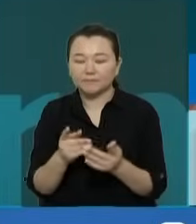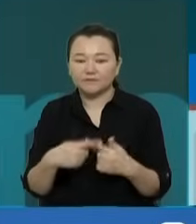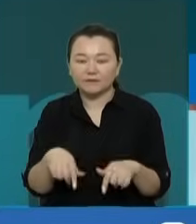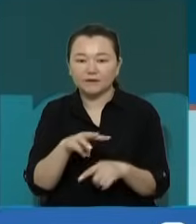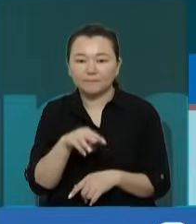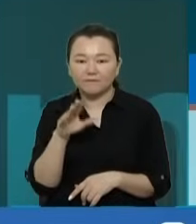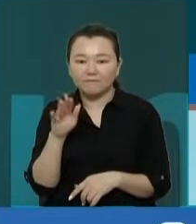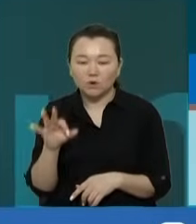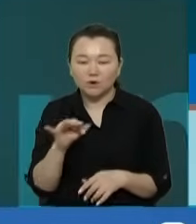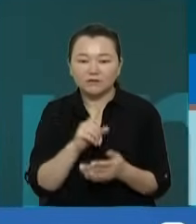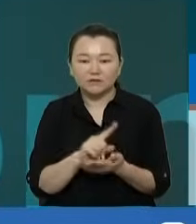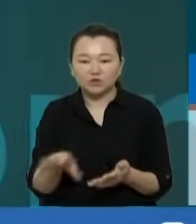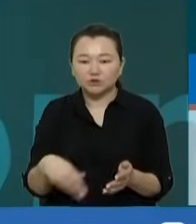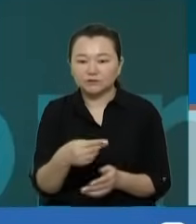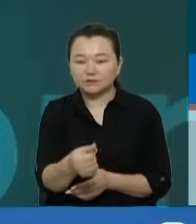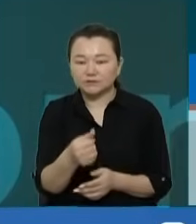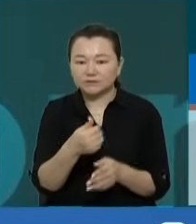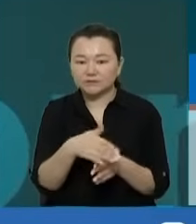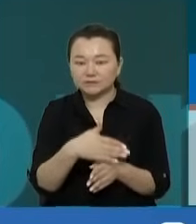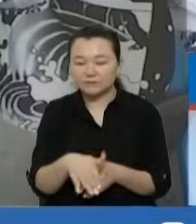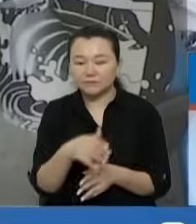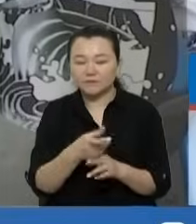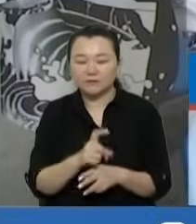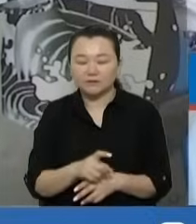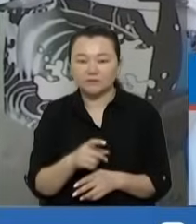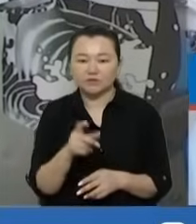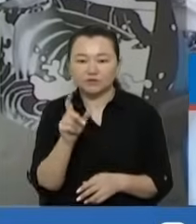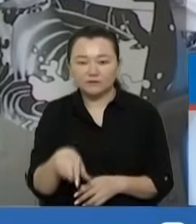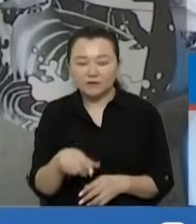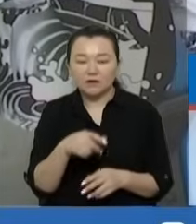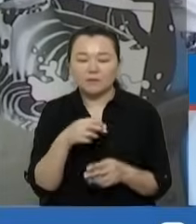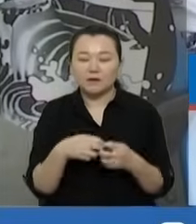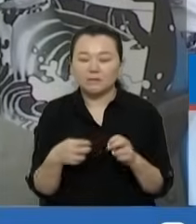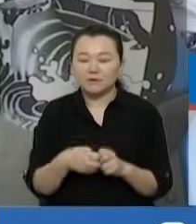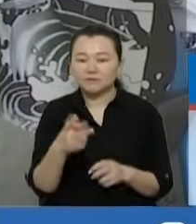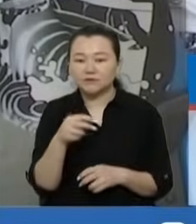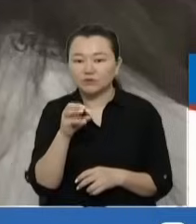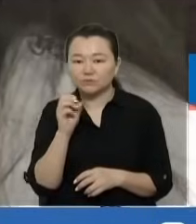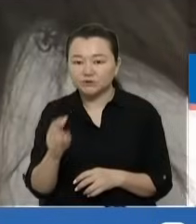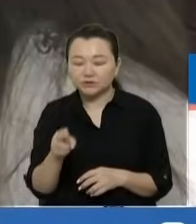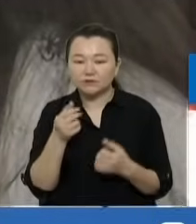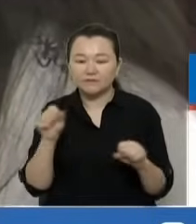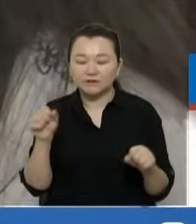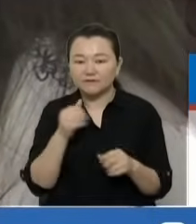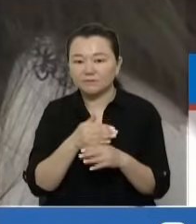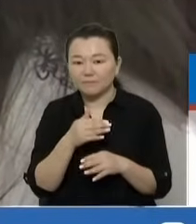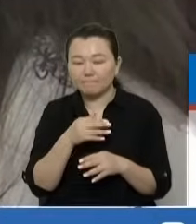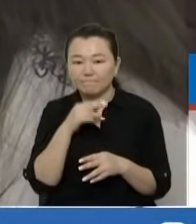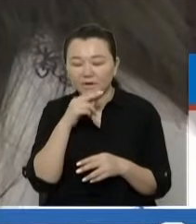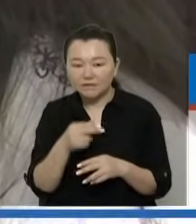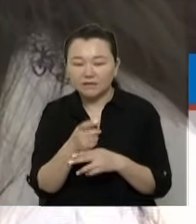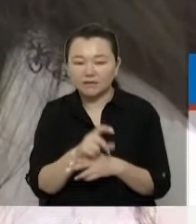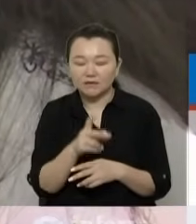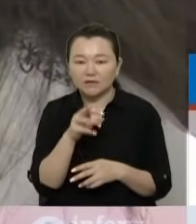не должны выдавать займы данному заемщику. Проблемных заемщиков обещают избавить от внимания коллекторов. На уступку